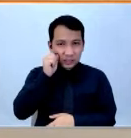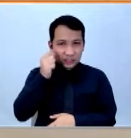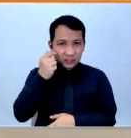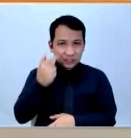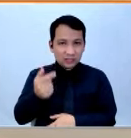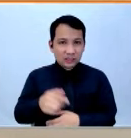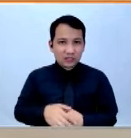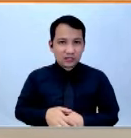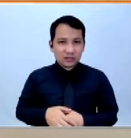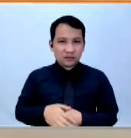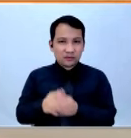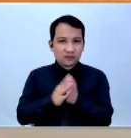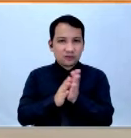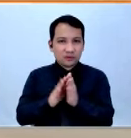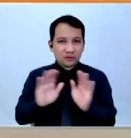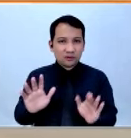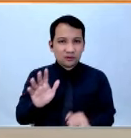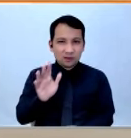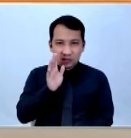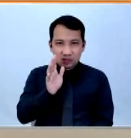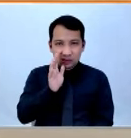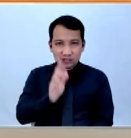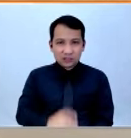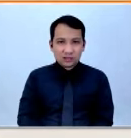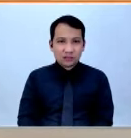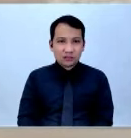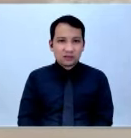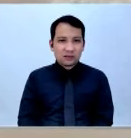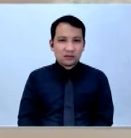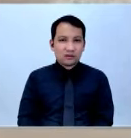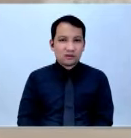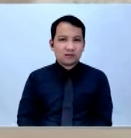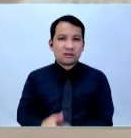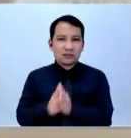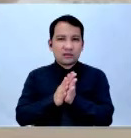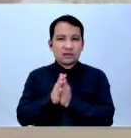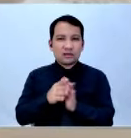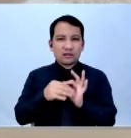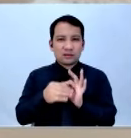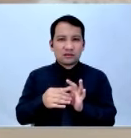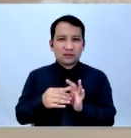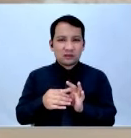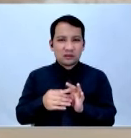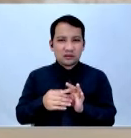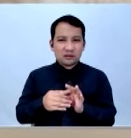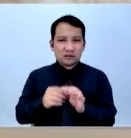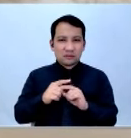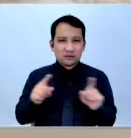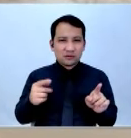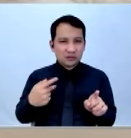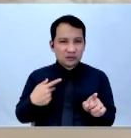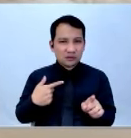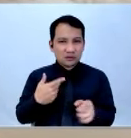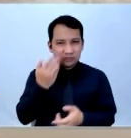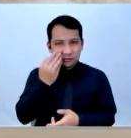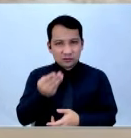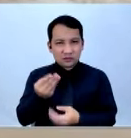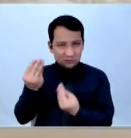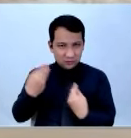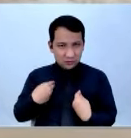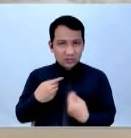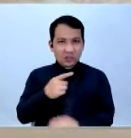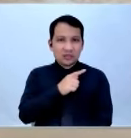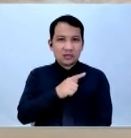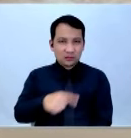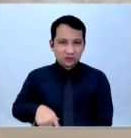excited? To be a mom? May excited naman po. Kung may naughty years, ganyan. But kung bibigay ni Lord, so ano yung fears